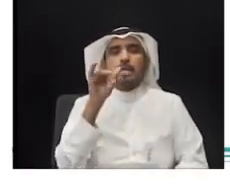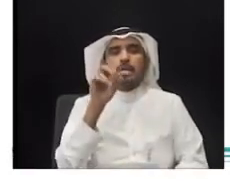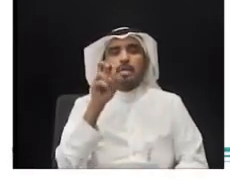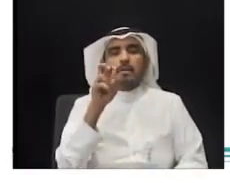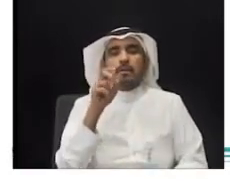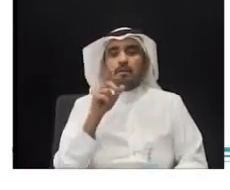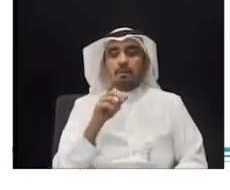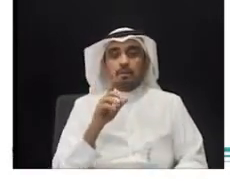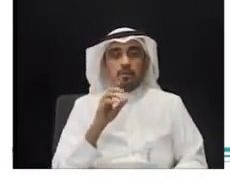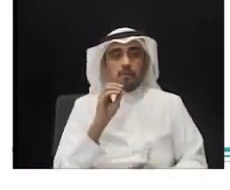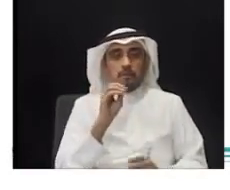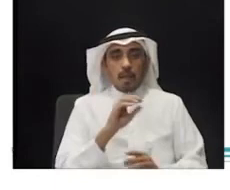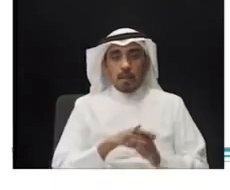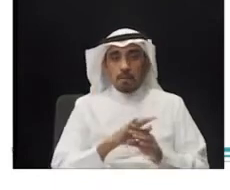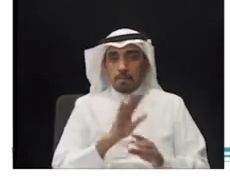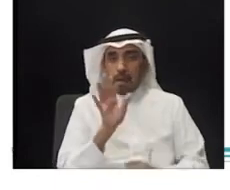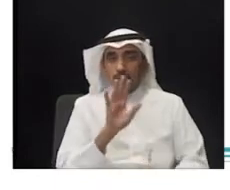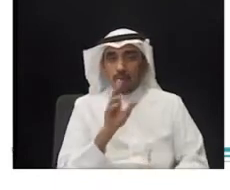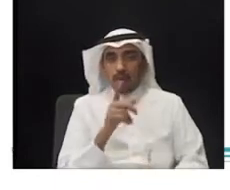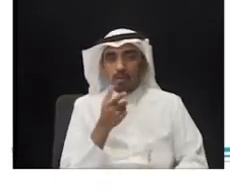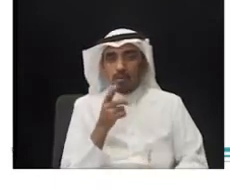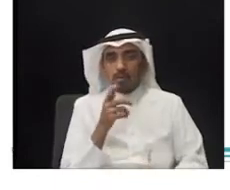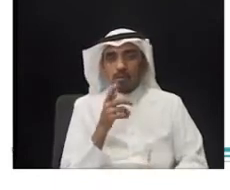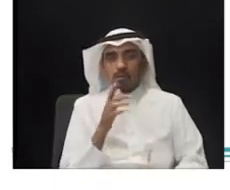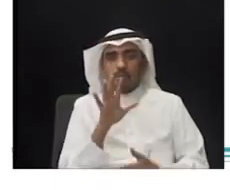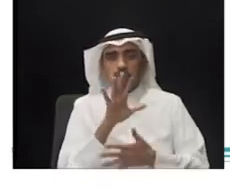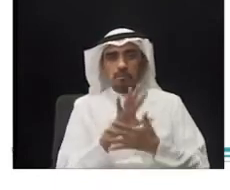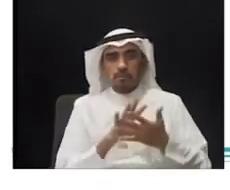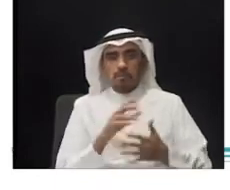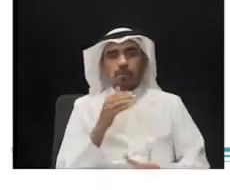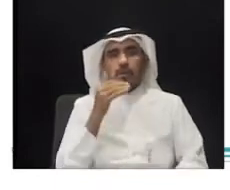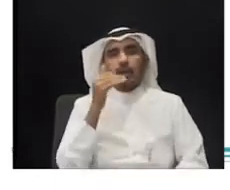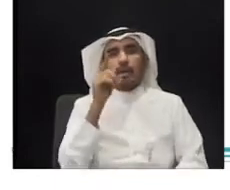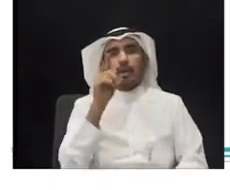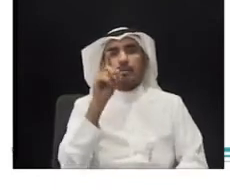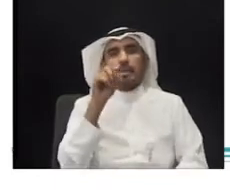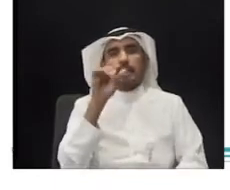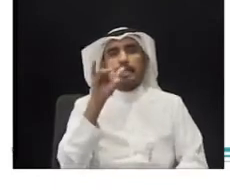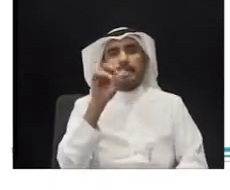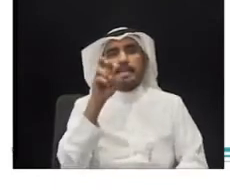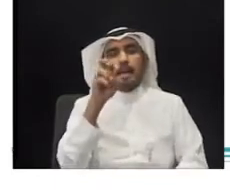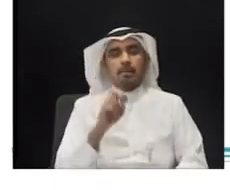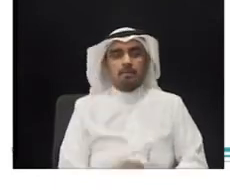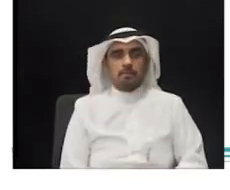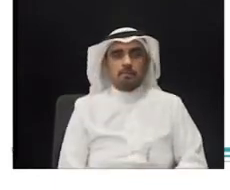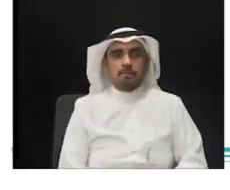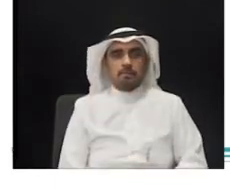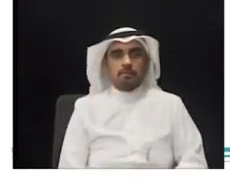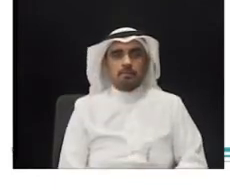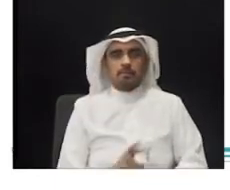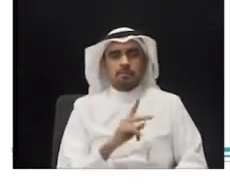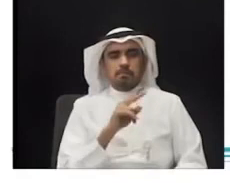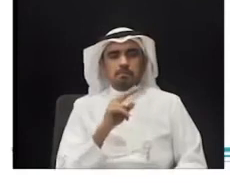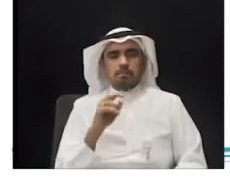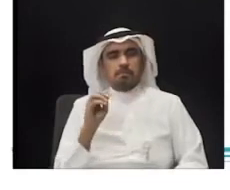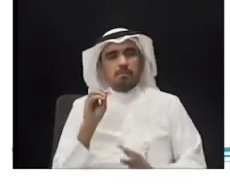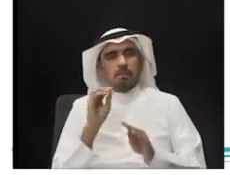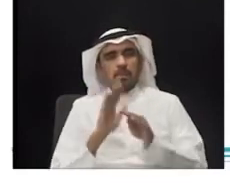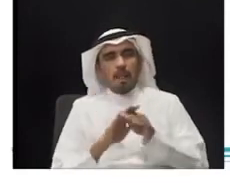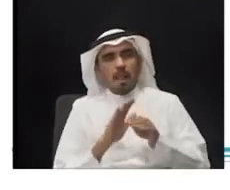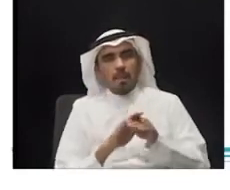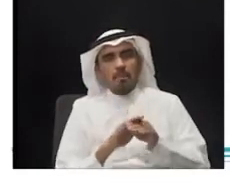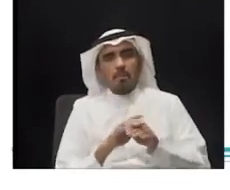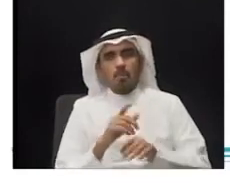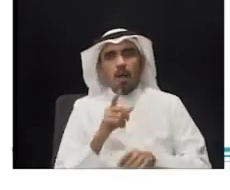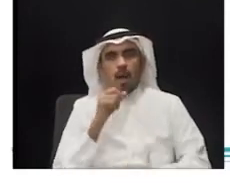جملة طلبية، أما إذا لم يكن فيها طلب، أنت فقط تخبر عن شيء، فهي جملة خبرية. ومن أساليب